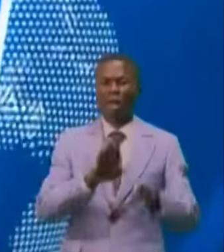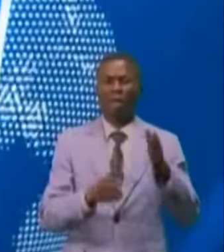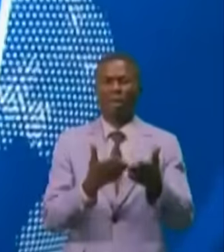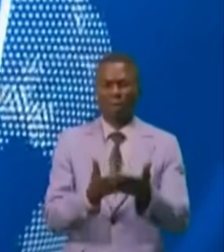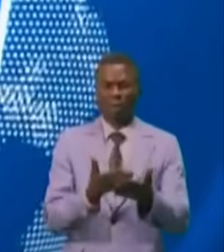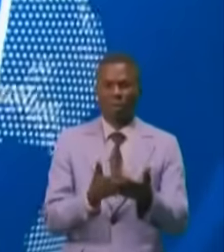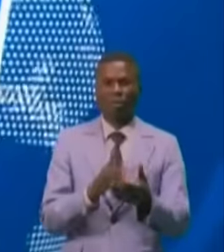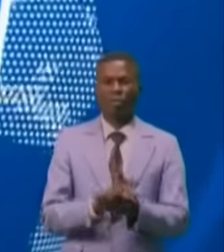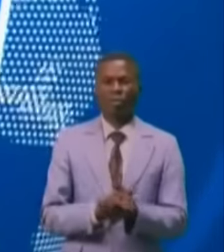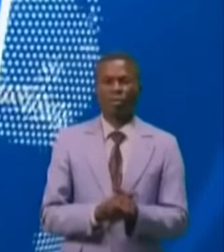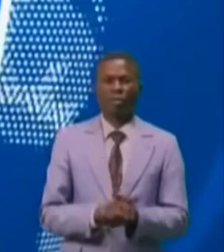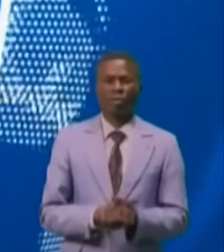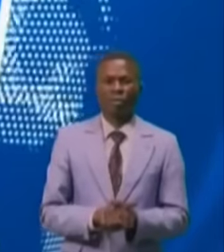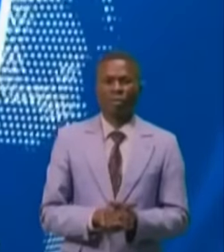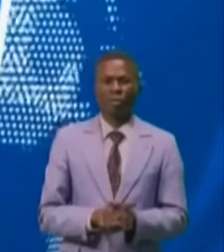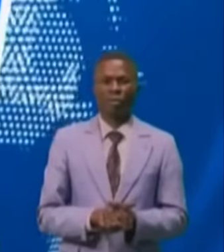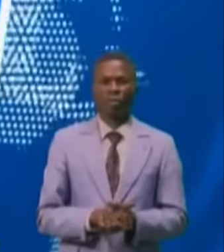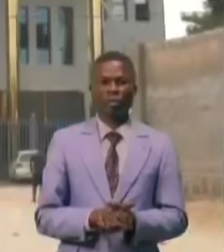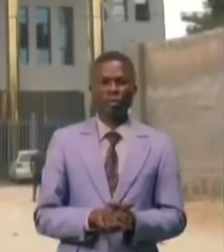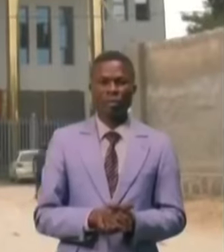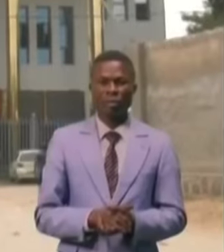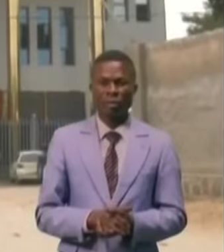Jacques Kababwa Seduka.